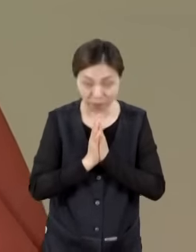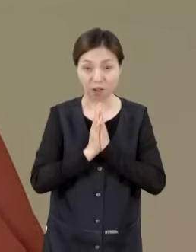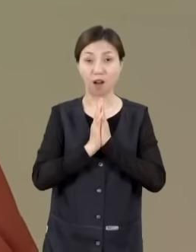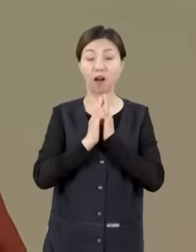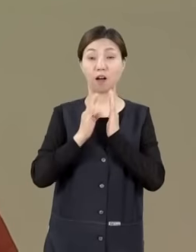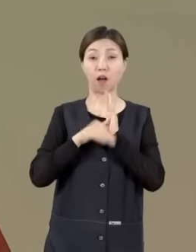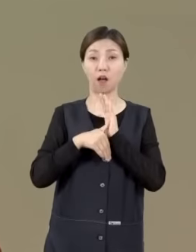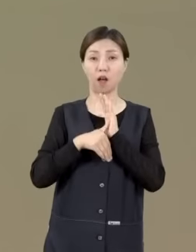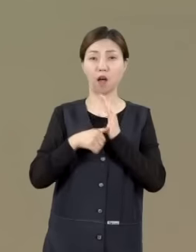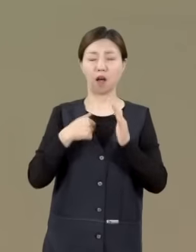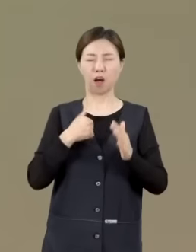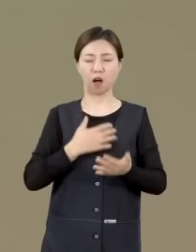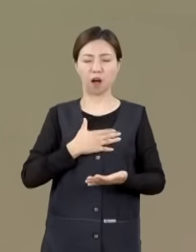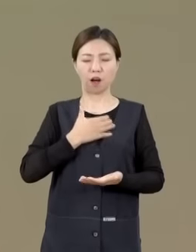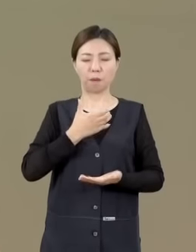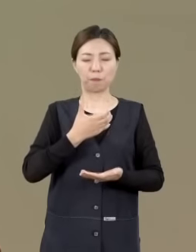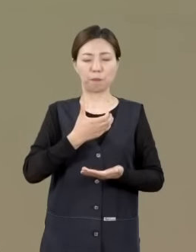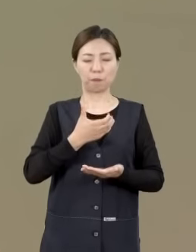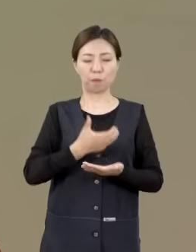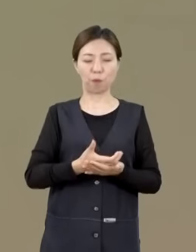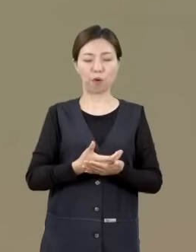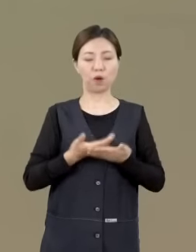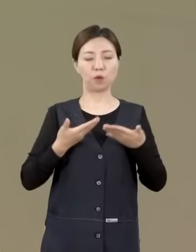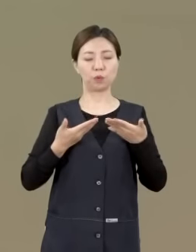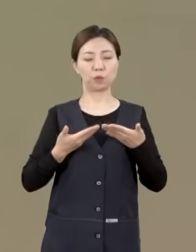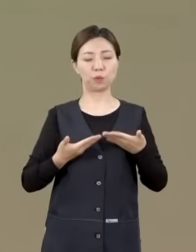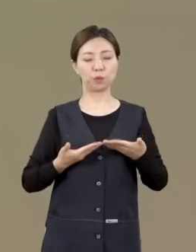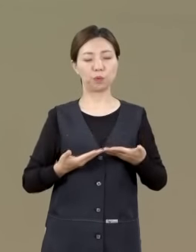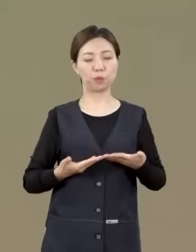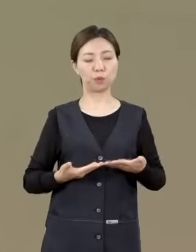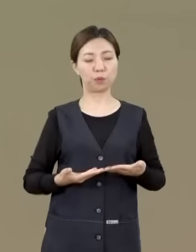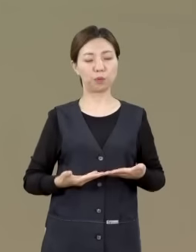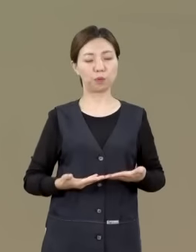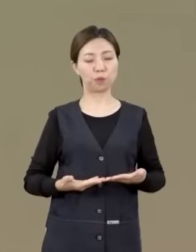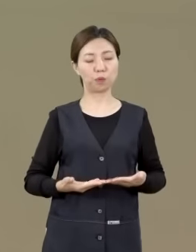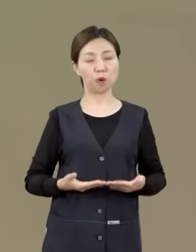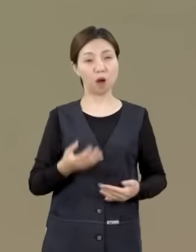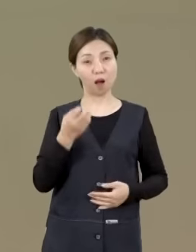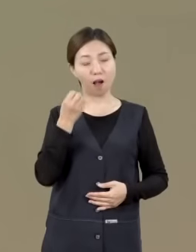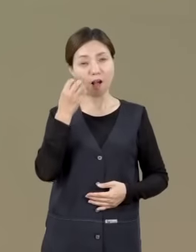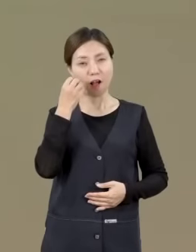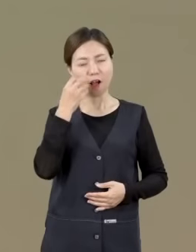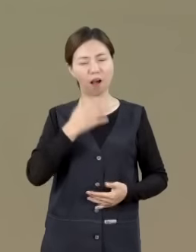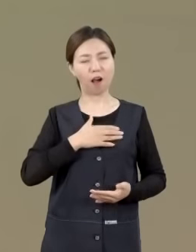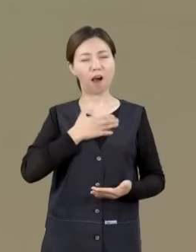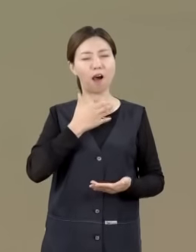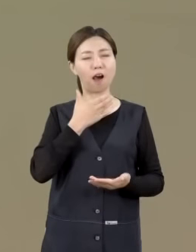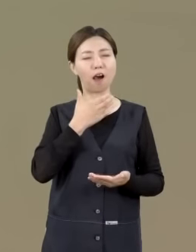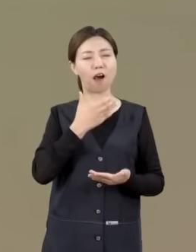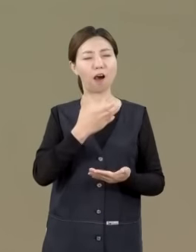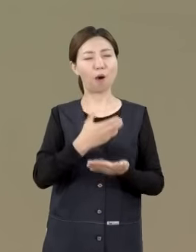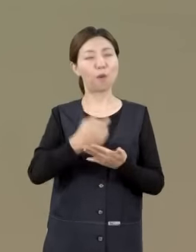참 그 잔잔하고도 묘한 그런 감동을 느낀 적이